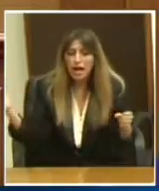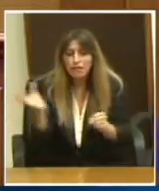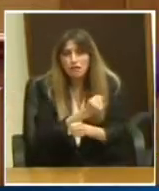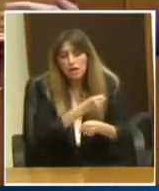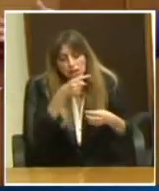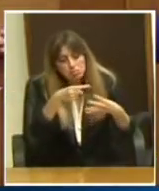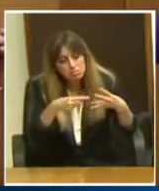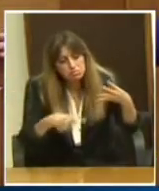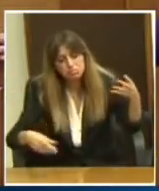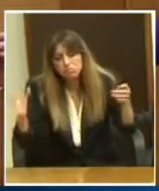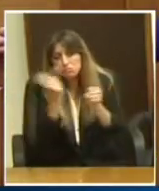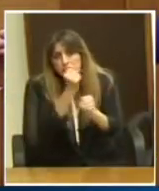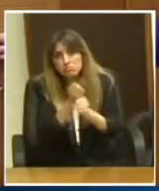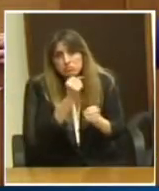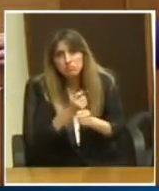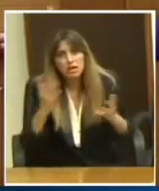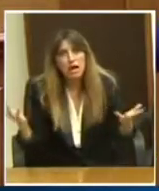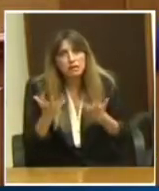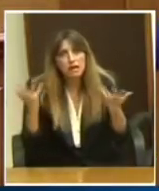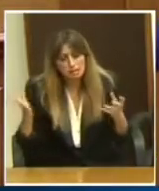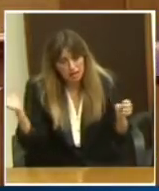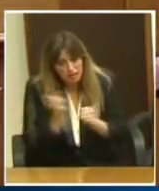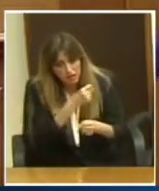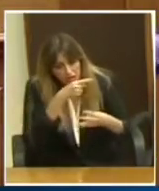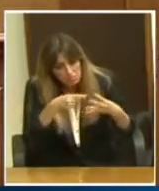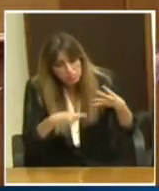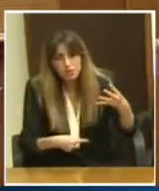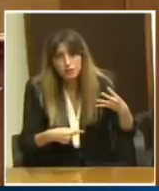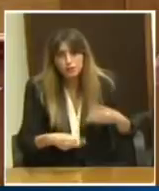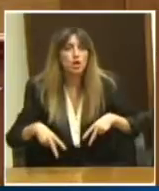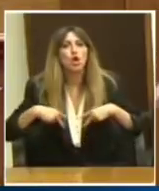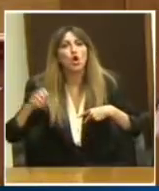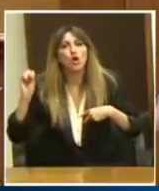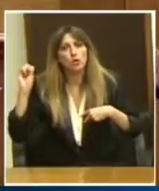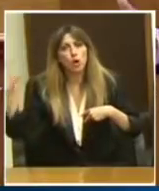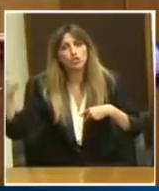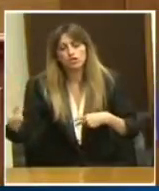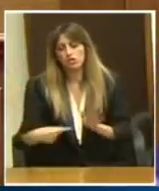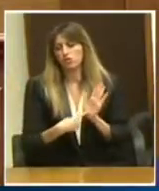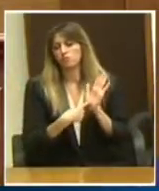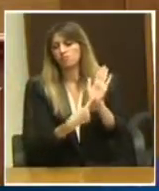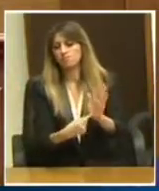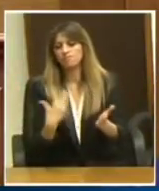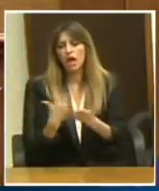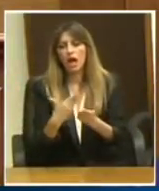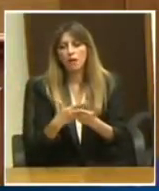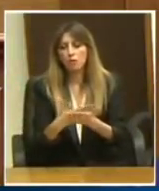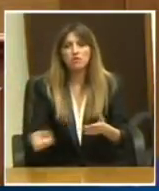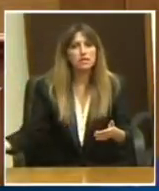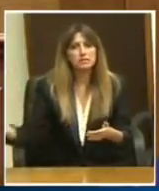Γιατί ο Νίκος, ο Κοτζιάς, σας είπε τι δίνατε στις διαπραγματεύσεις. Πείτε μας εσείς τι παίρνατε. Πήρατε